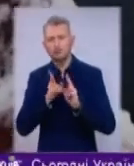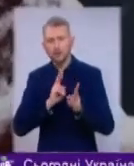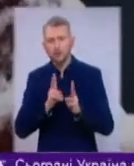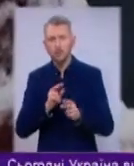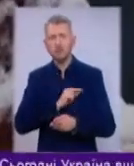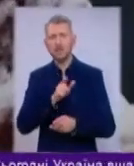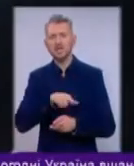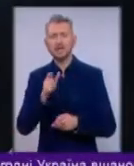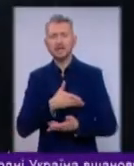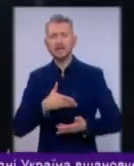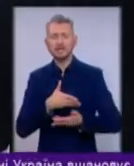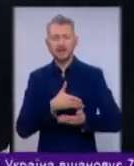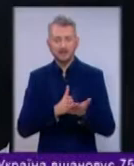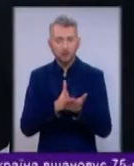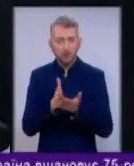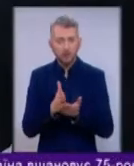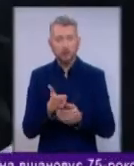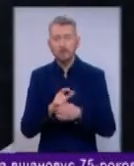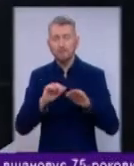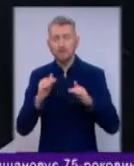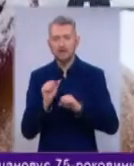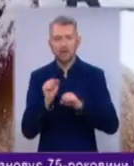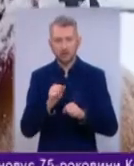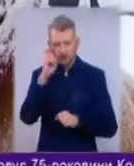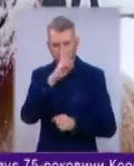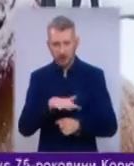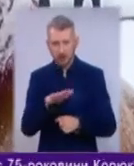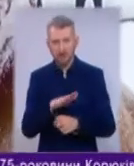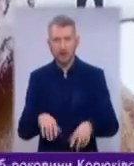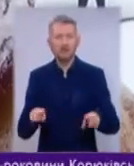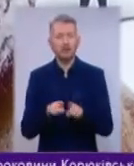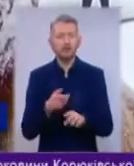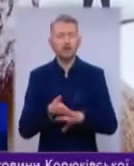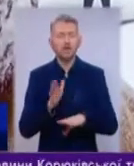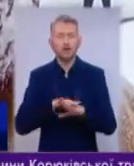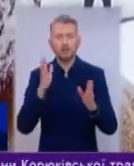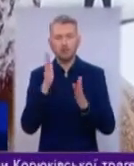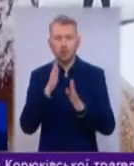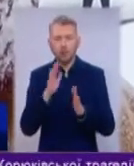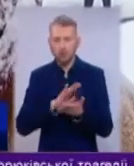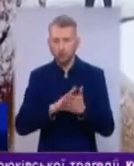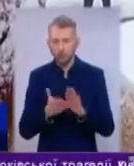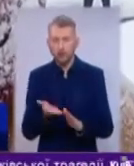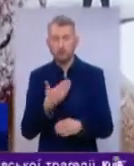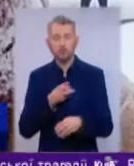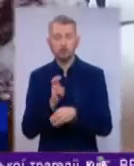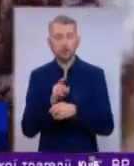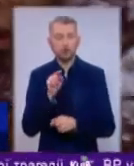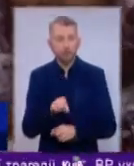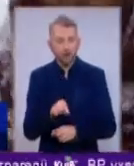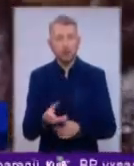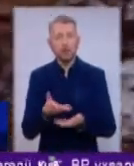працівники секс-індустрії чи не найменш захищені в країні. В таких тяжеліших погодних условиях ми прийшли сюди.